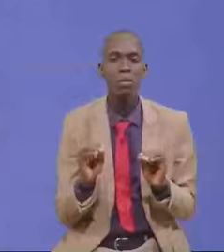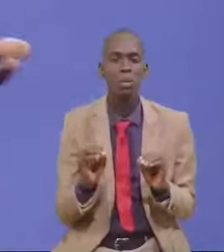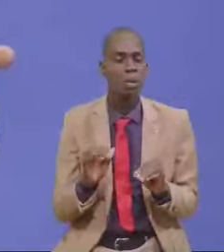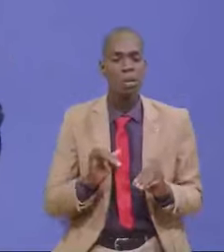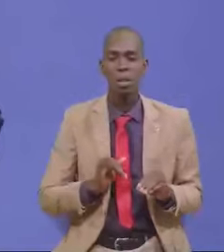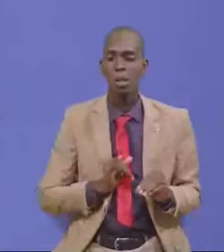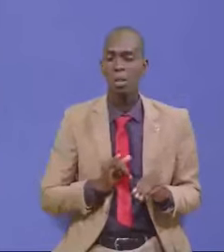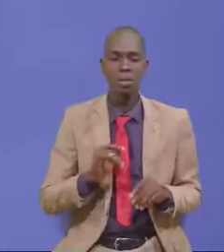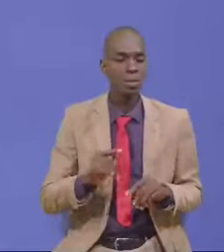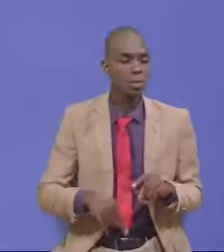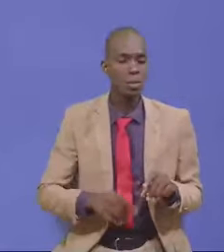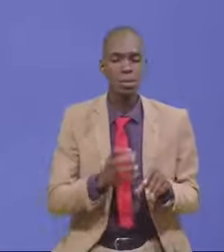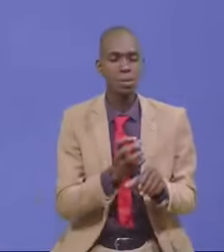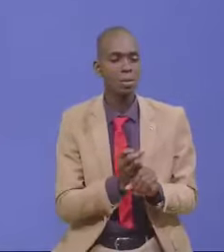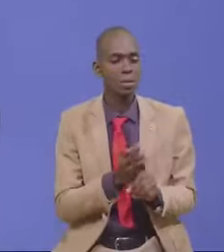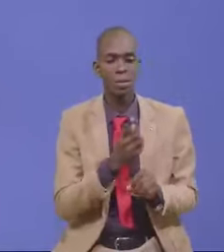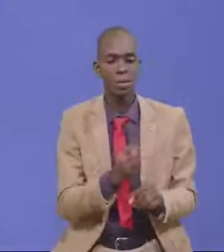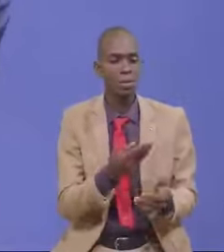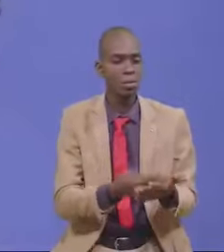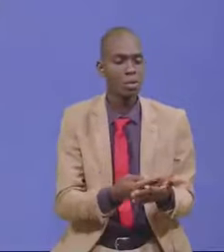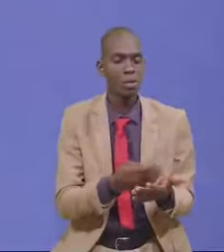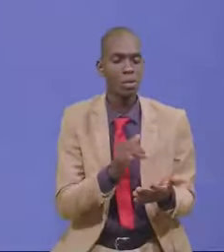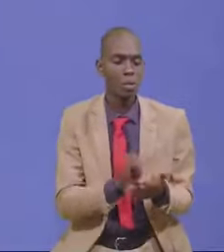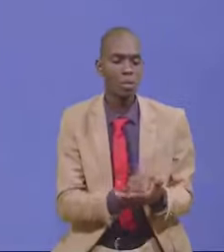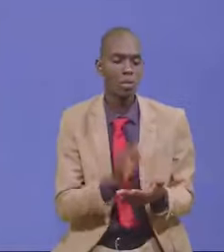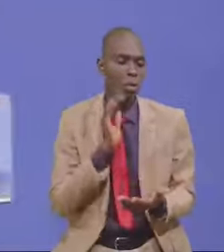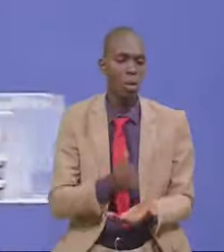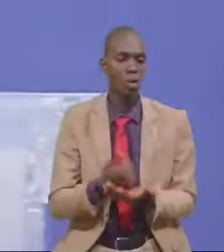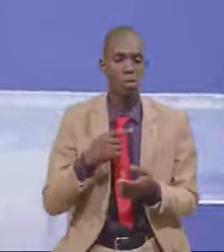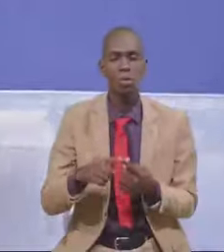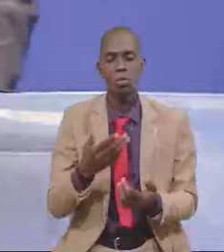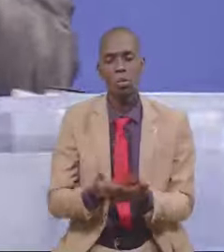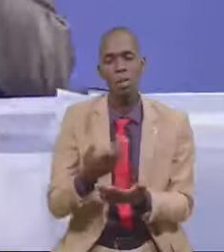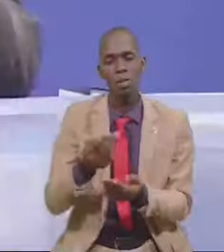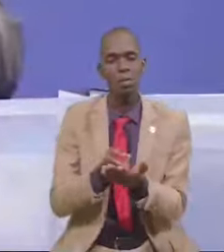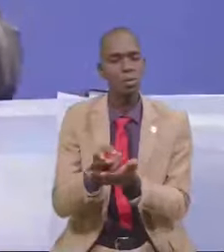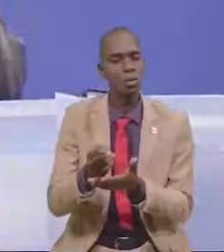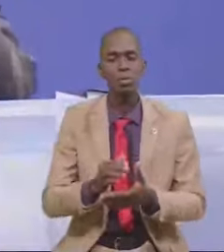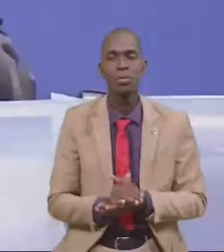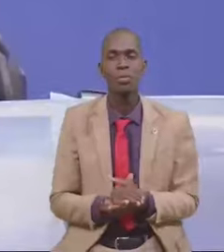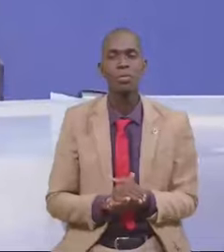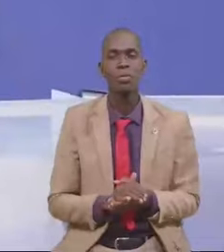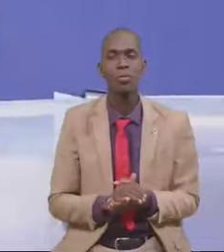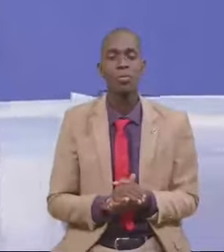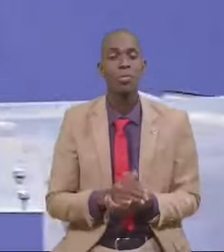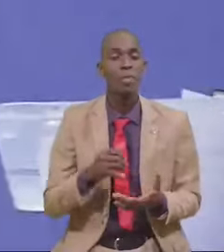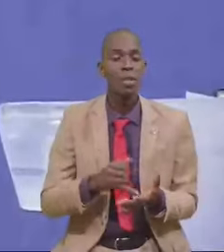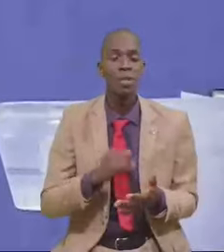Tu ne peux pas avoir l'argent qui acquérir pour acquérir quelque chose. C'est être